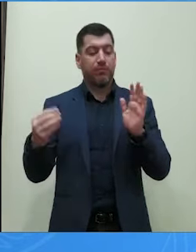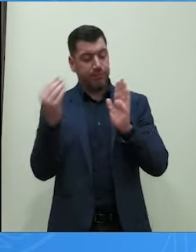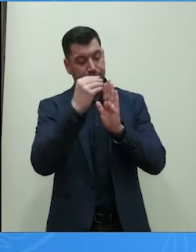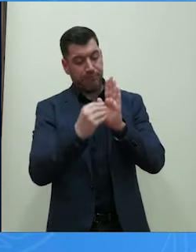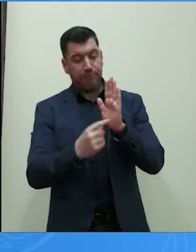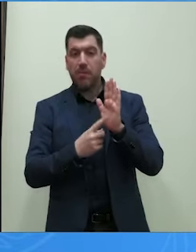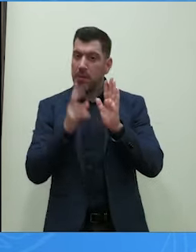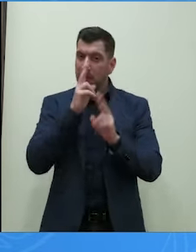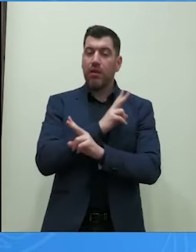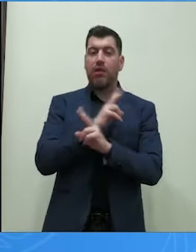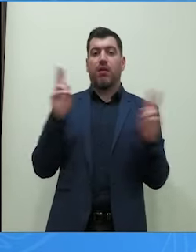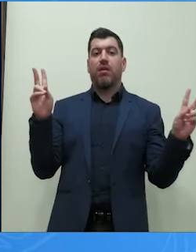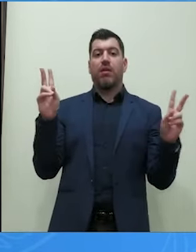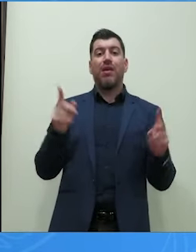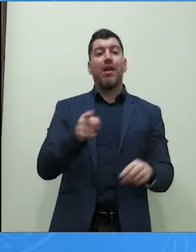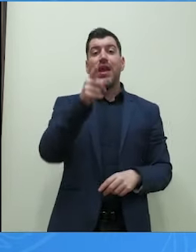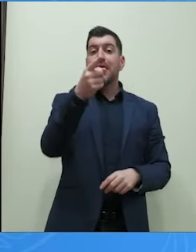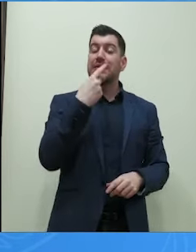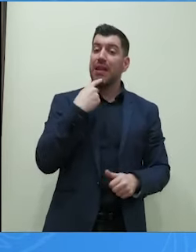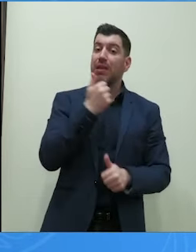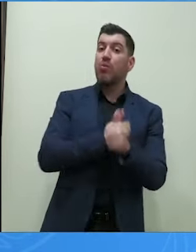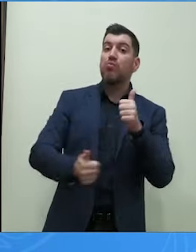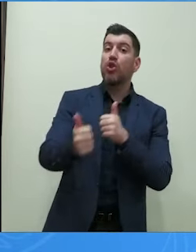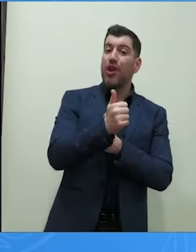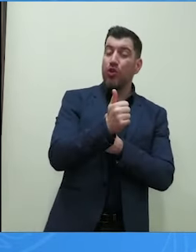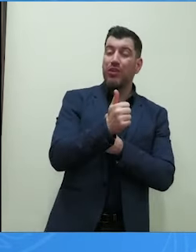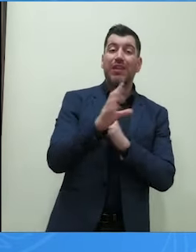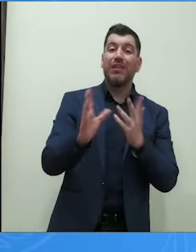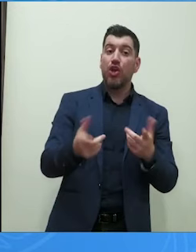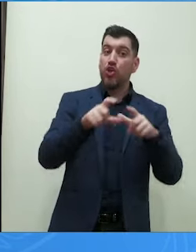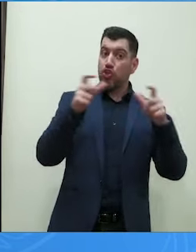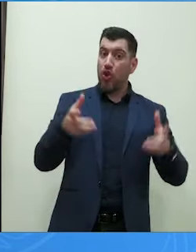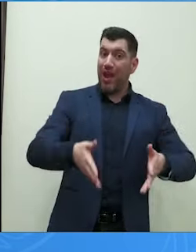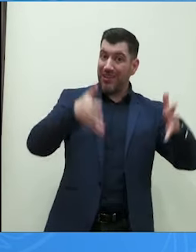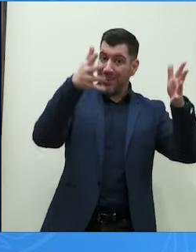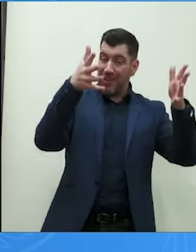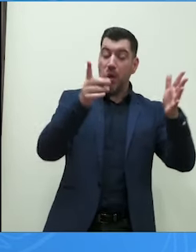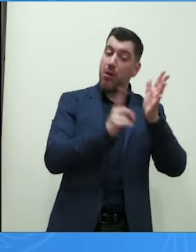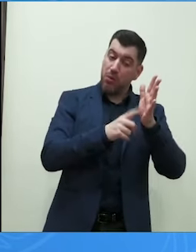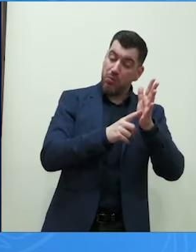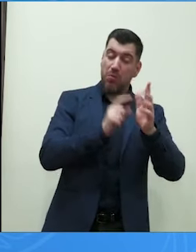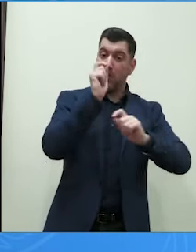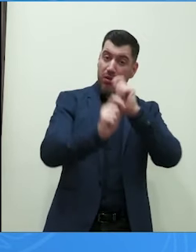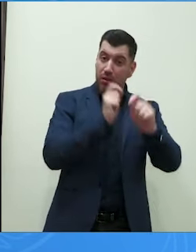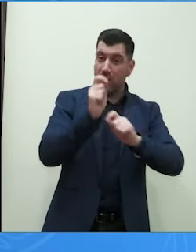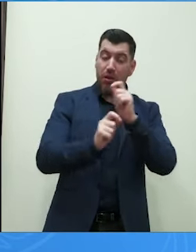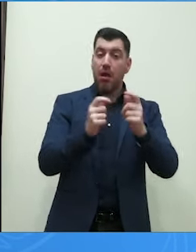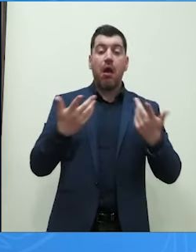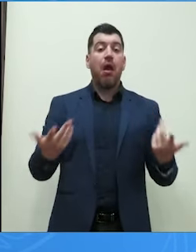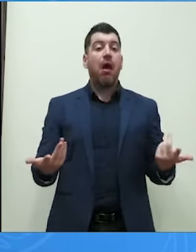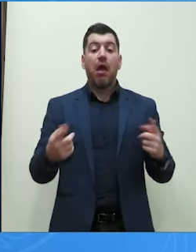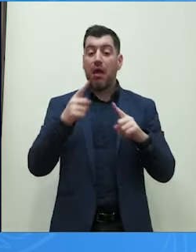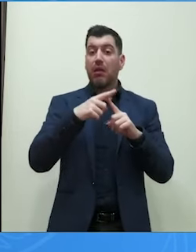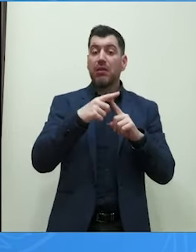ότι προτεραιότητά σας να βελτιώσετε την κατάσταση στα σχολικά κτίρια και να εξακολουθεί να υπάρχει τεχνικό πρόγραμμα όταν το αναμορφώσετε